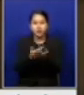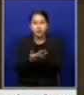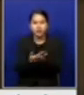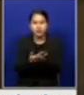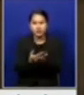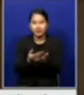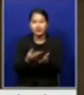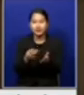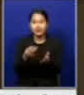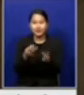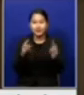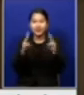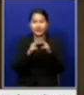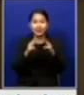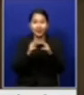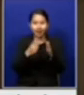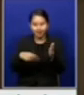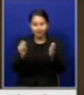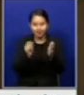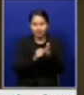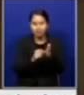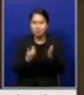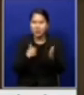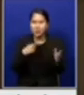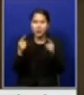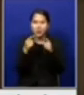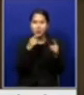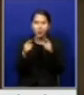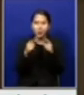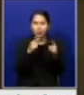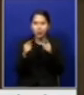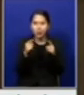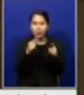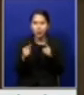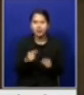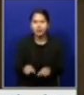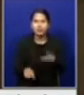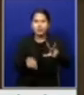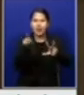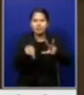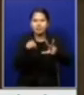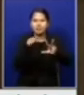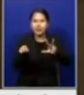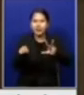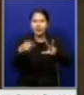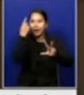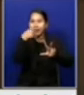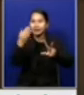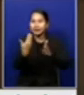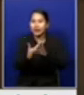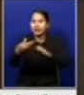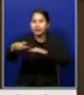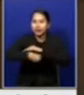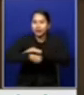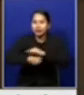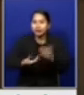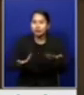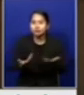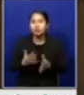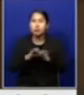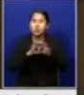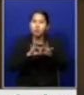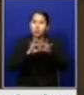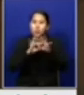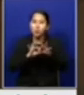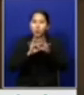เถียงกันว่าไอ้ 3% นั้นน่ะใครจะเป็นคนได้อันนี้ก็ห่วงอีกถ้าหากว่ามี